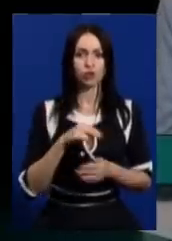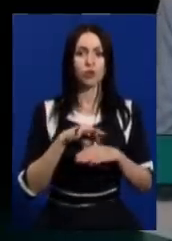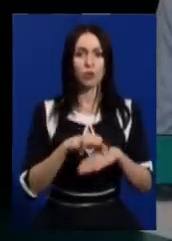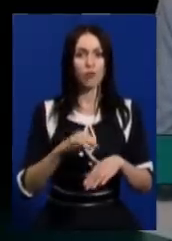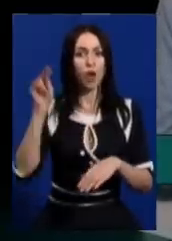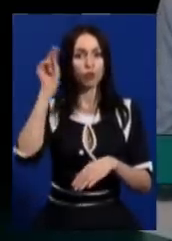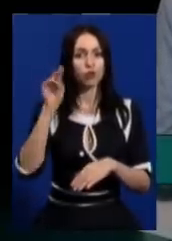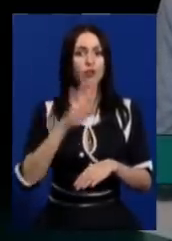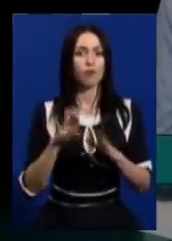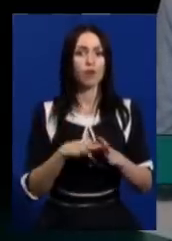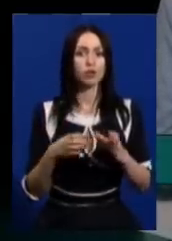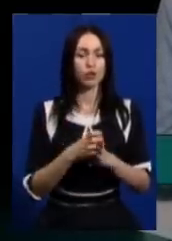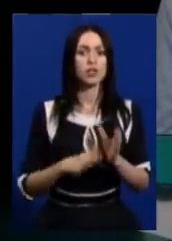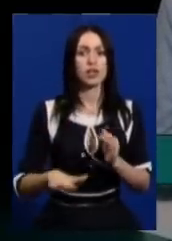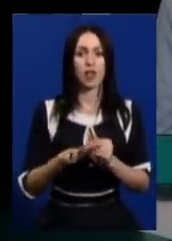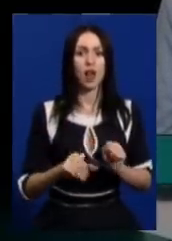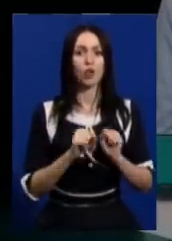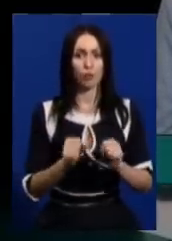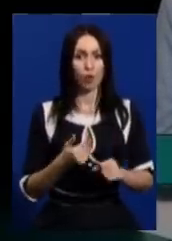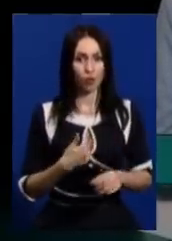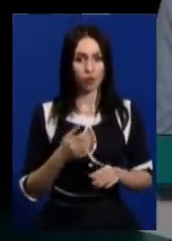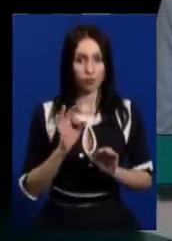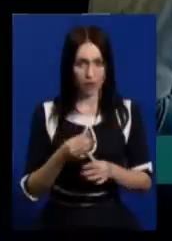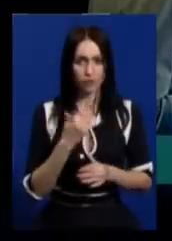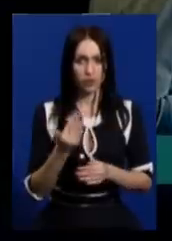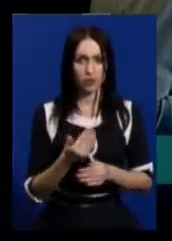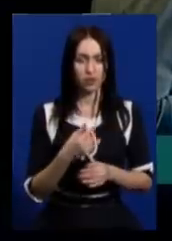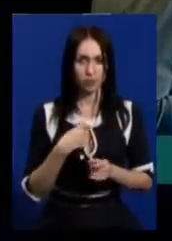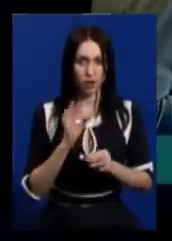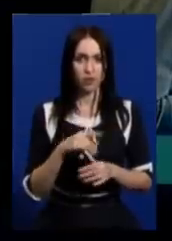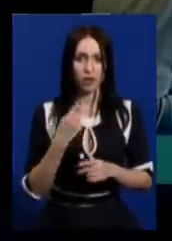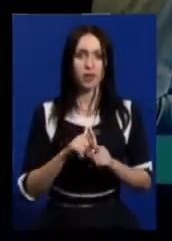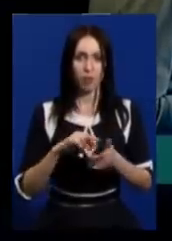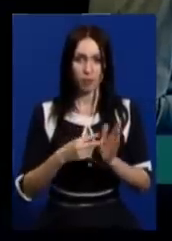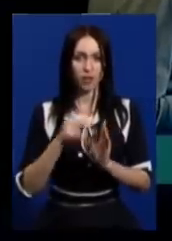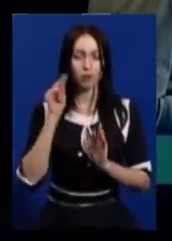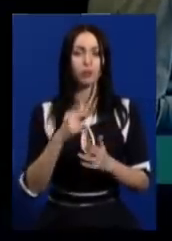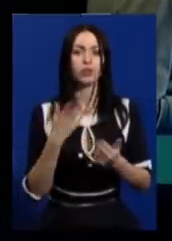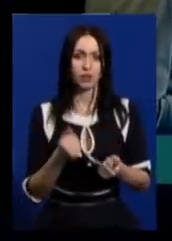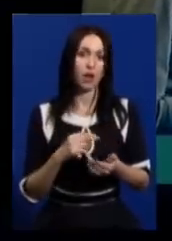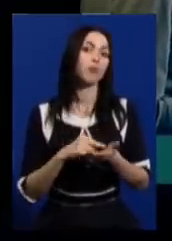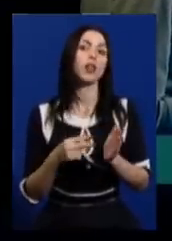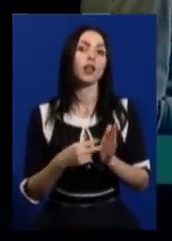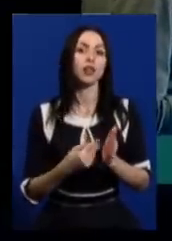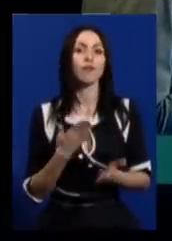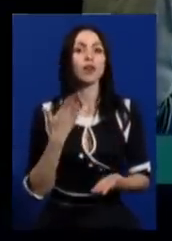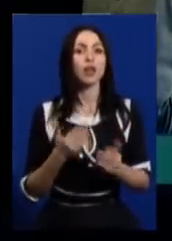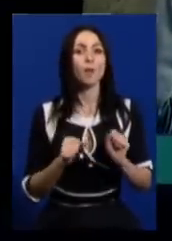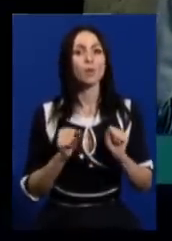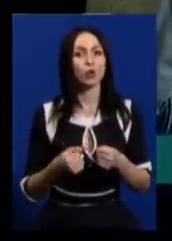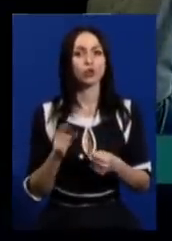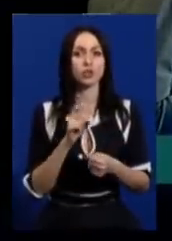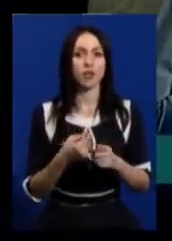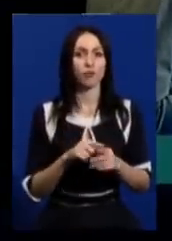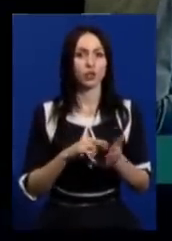у підрозділах територіальної оборони. Я правильно говорю? Це планові навчання. Планові збори. Чи можливо за